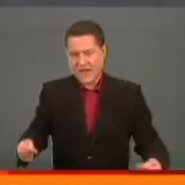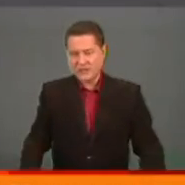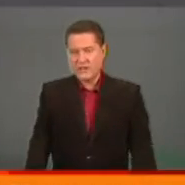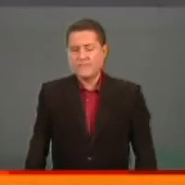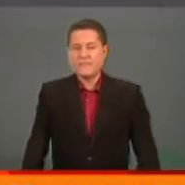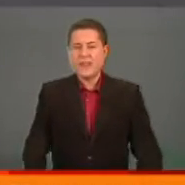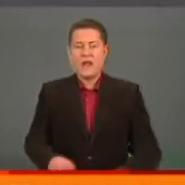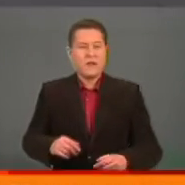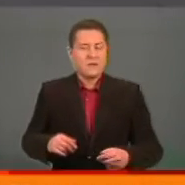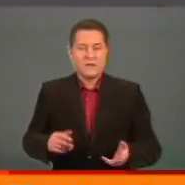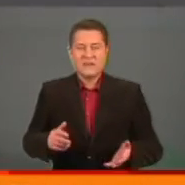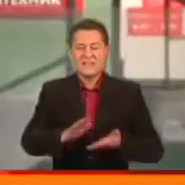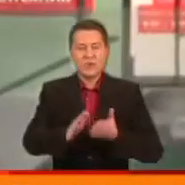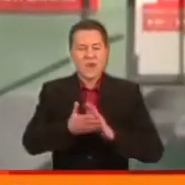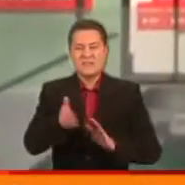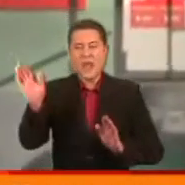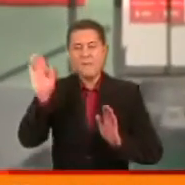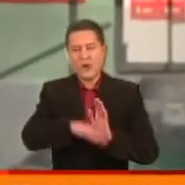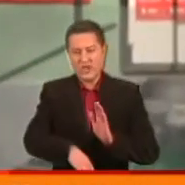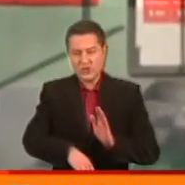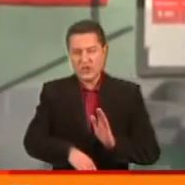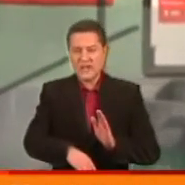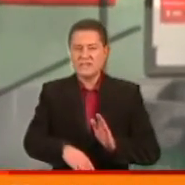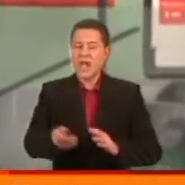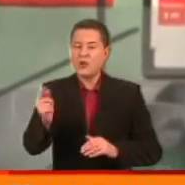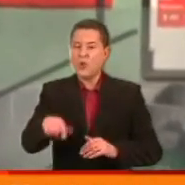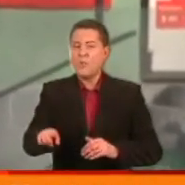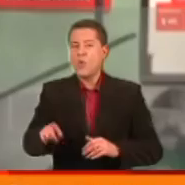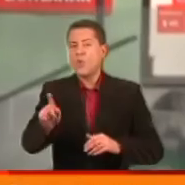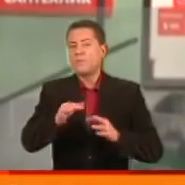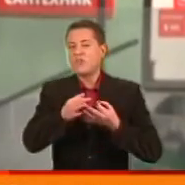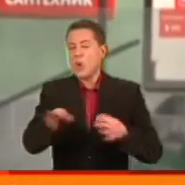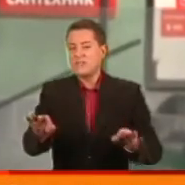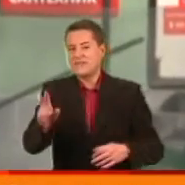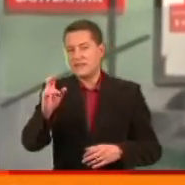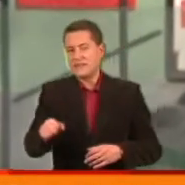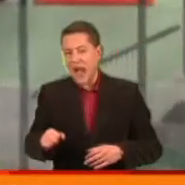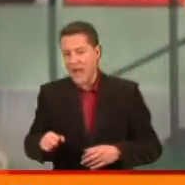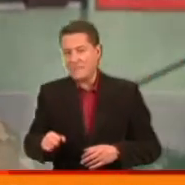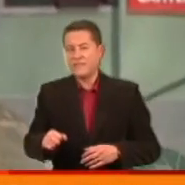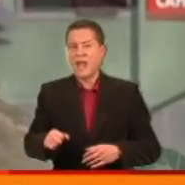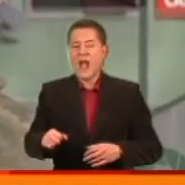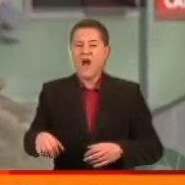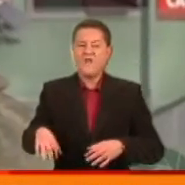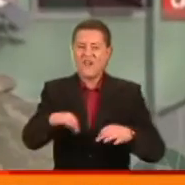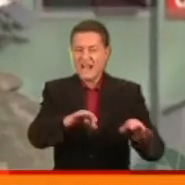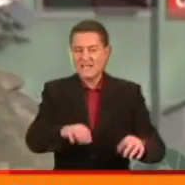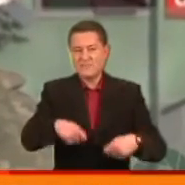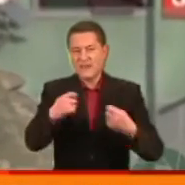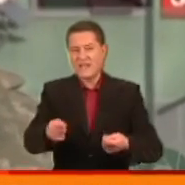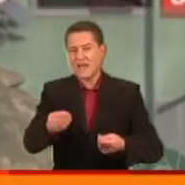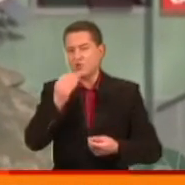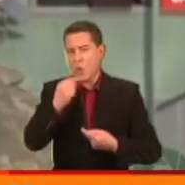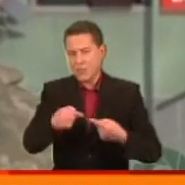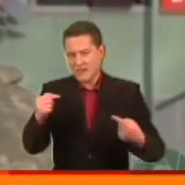Безпекова ситуація погіршилася. Тому дозвіл на виїзд і передачу гуманітарної допомоги, які довезли,